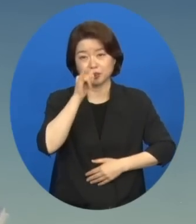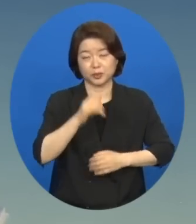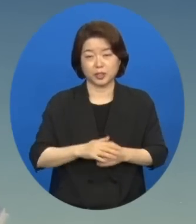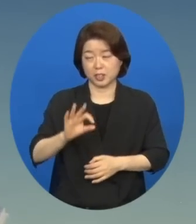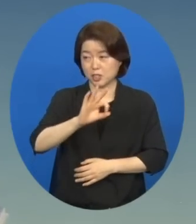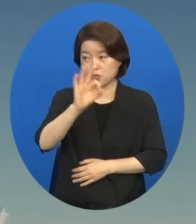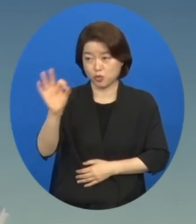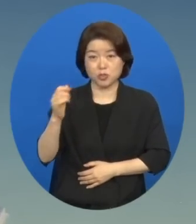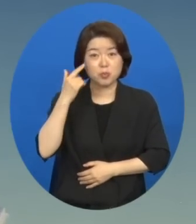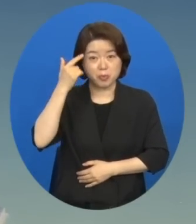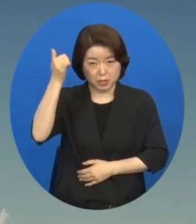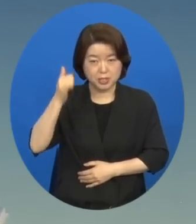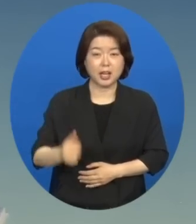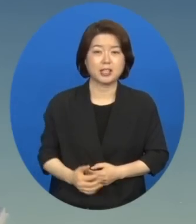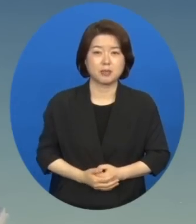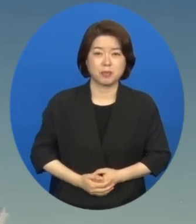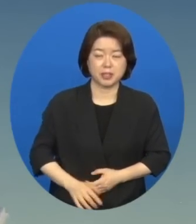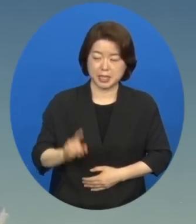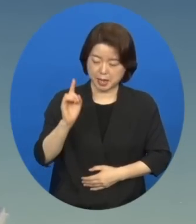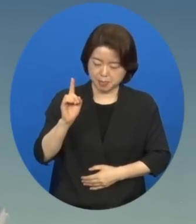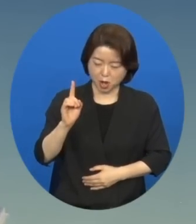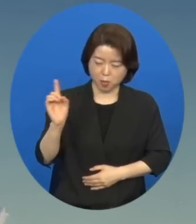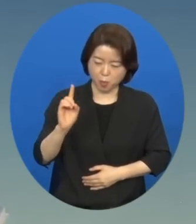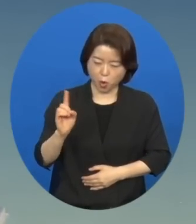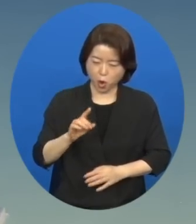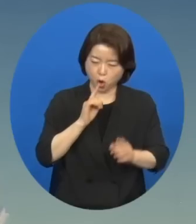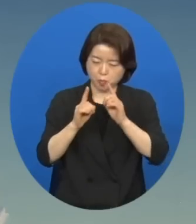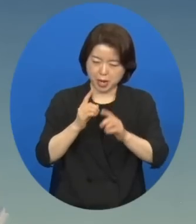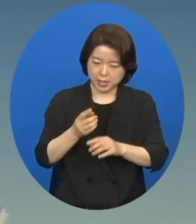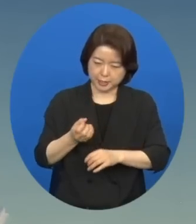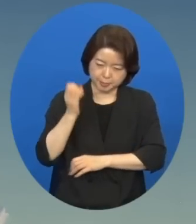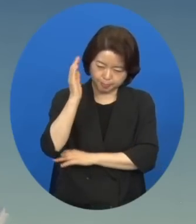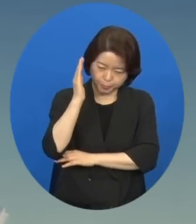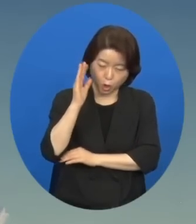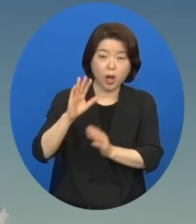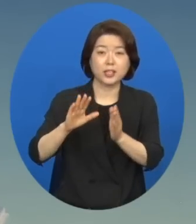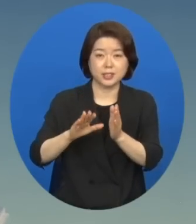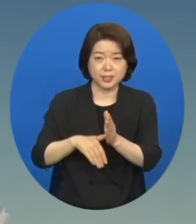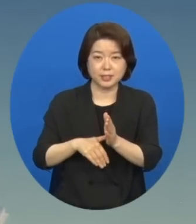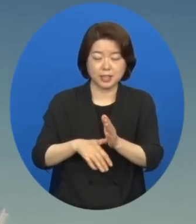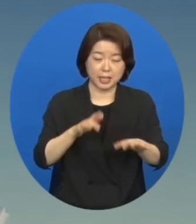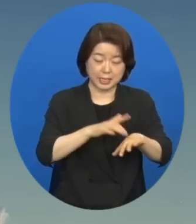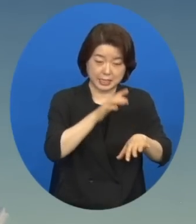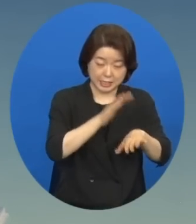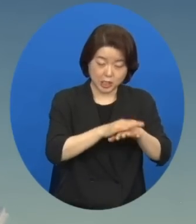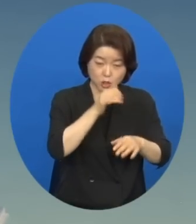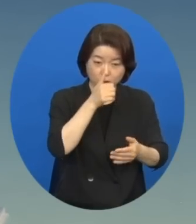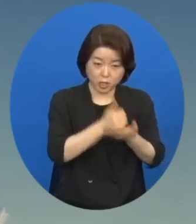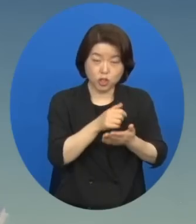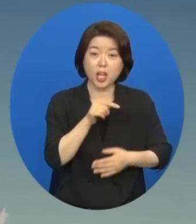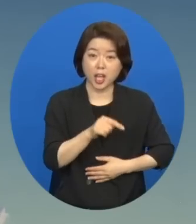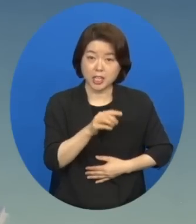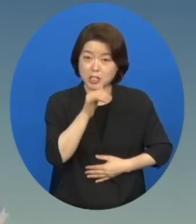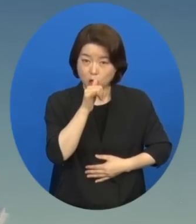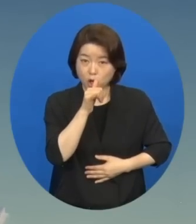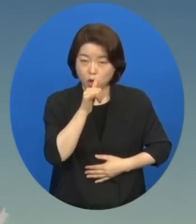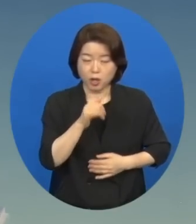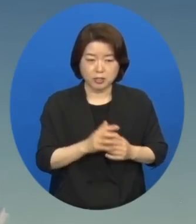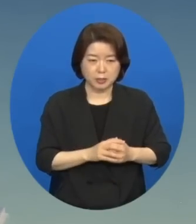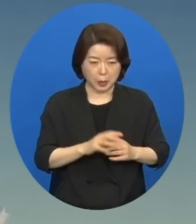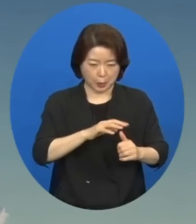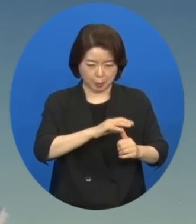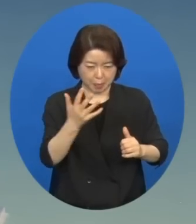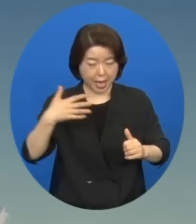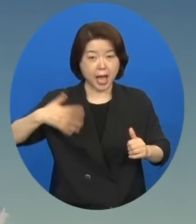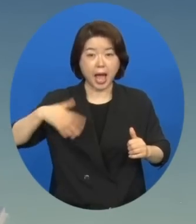유기성 목사님이 한 번은 말씀을 전하시다가 습관적인 죄에서 노임을 받지